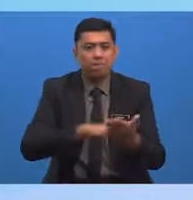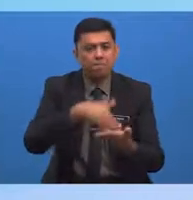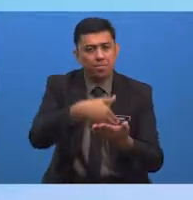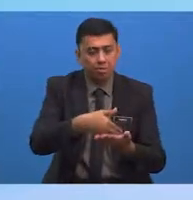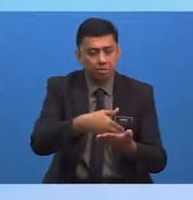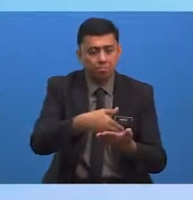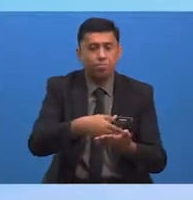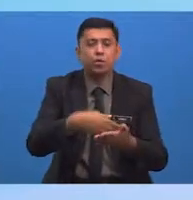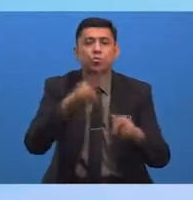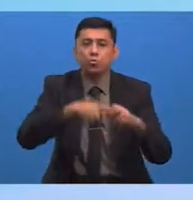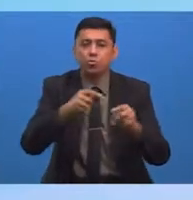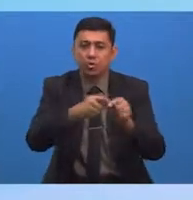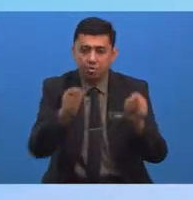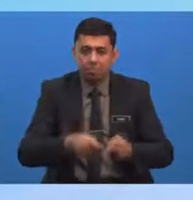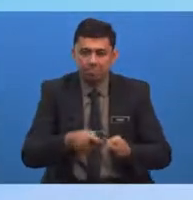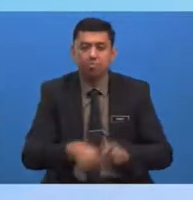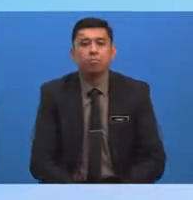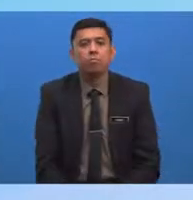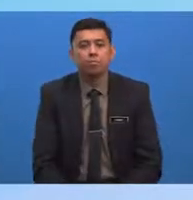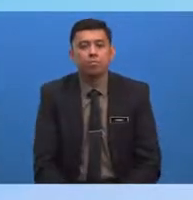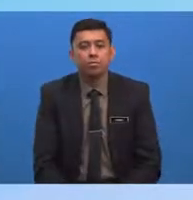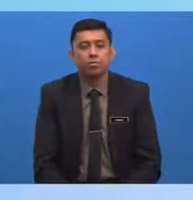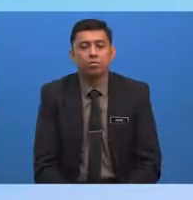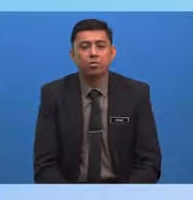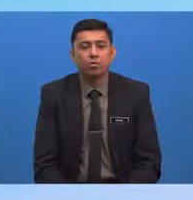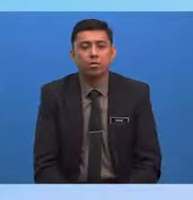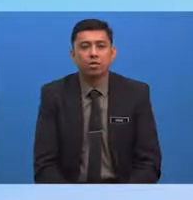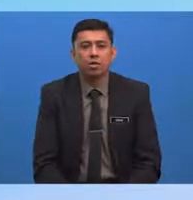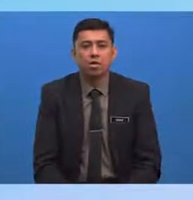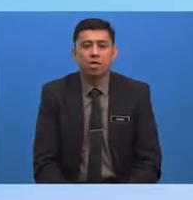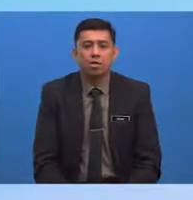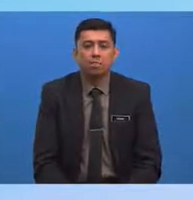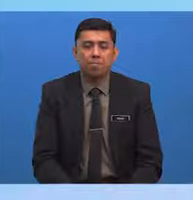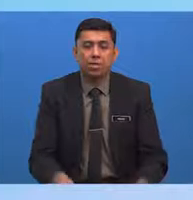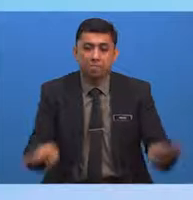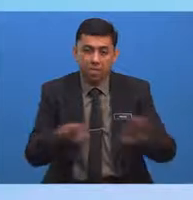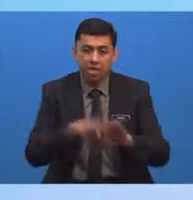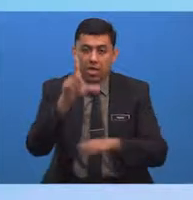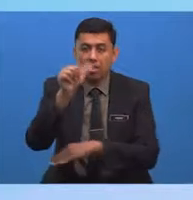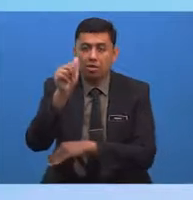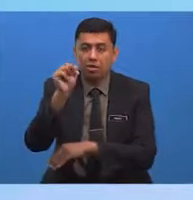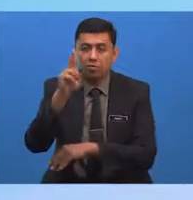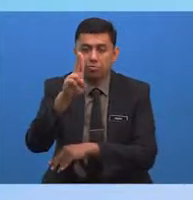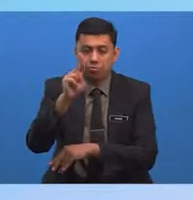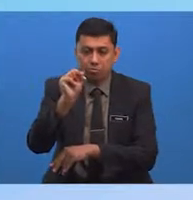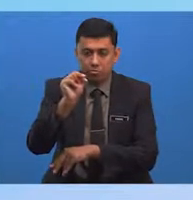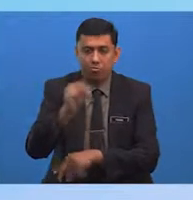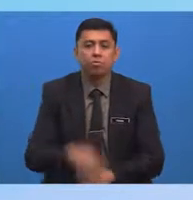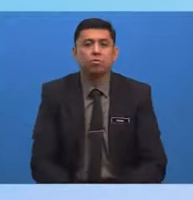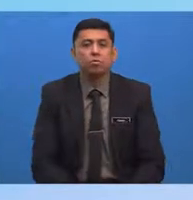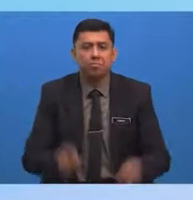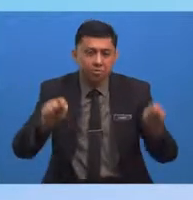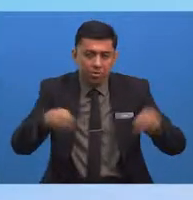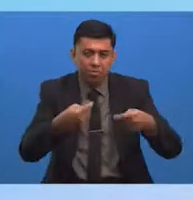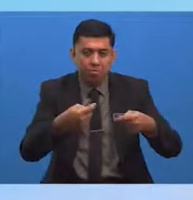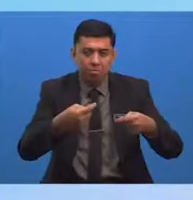penduduk tempatan. James Brooke menganggap kebangkitan penduduk tempatan sebagai lanun.